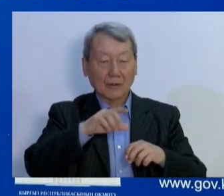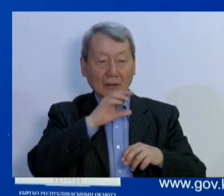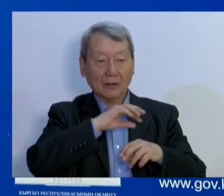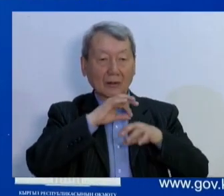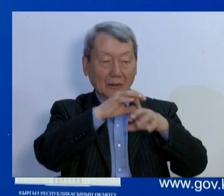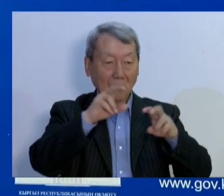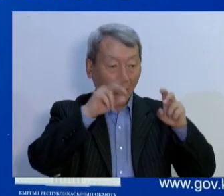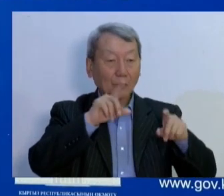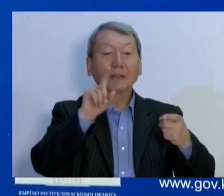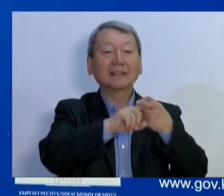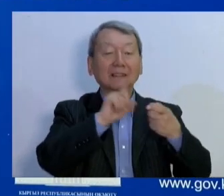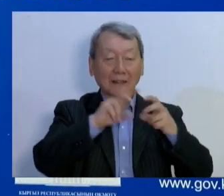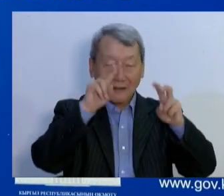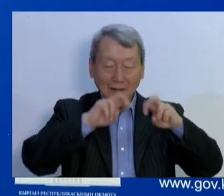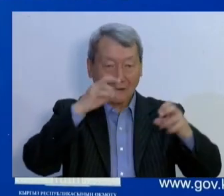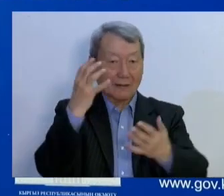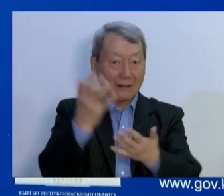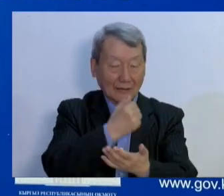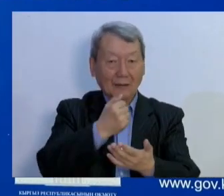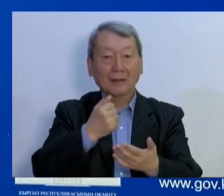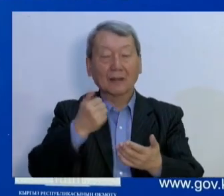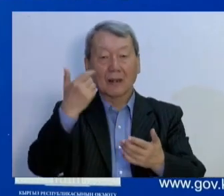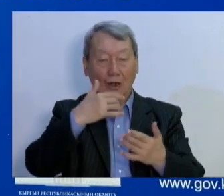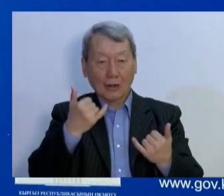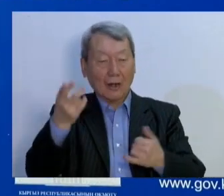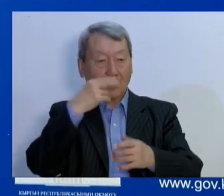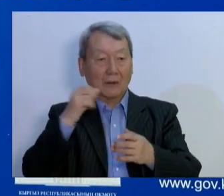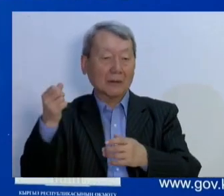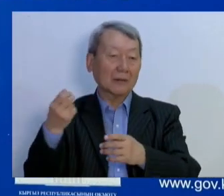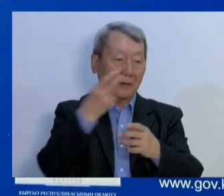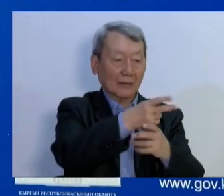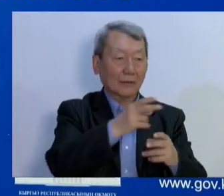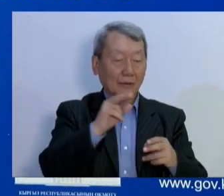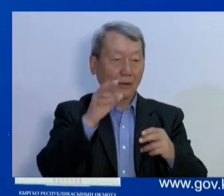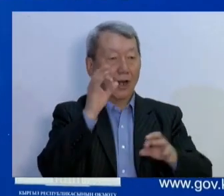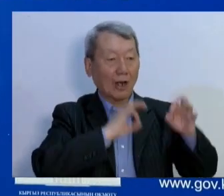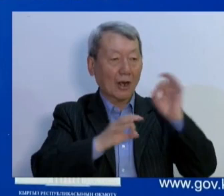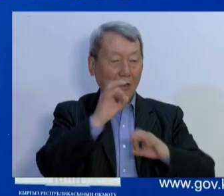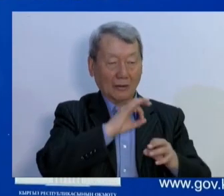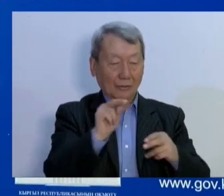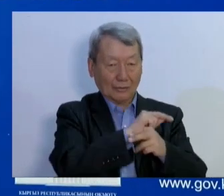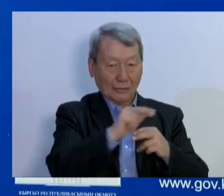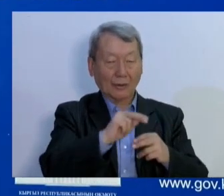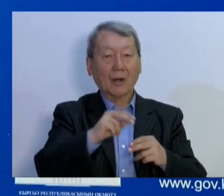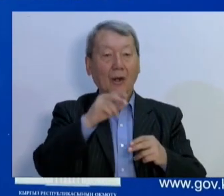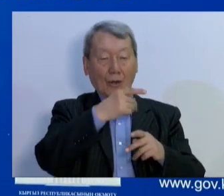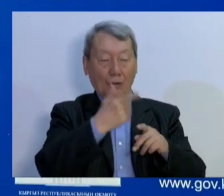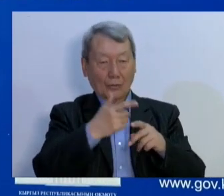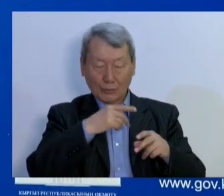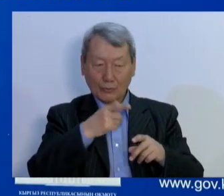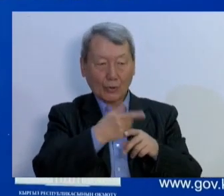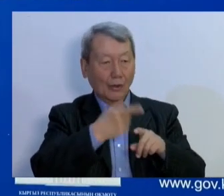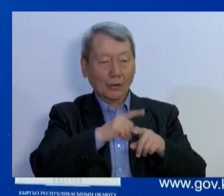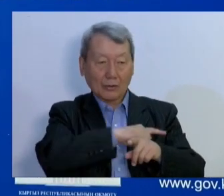жугузуп алгандарды таап чыгып, мына биздин стационарларга алып барып дарылап кетирдик. Бул дагы аябай